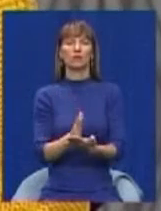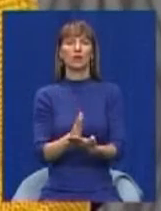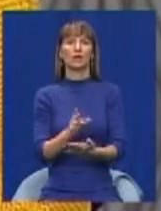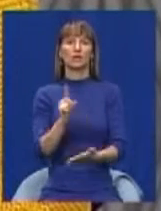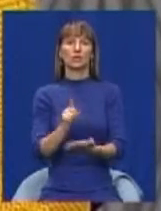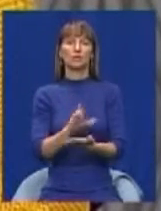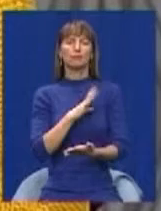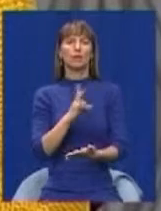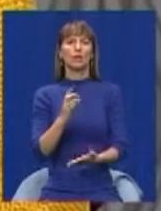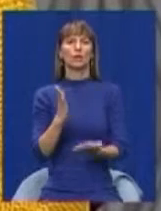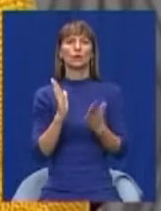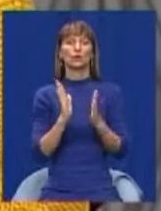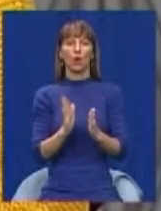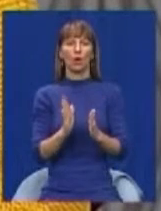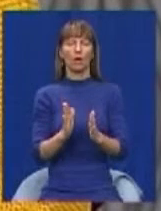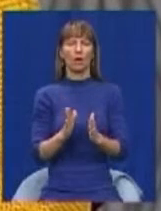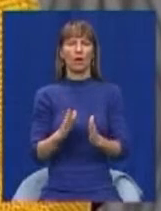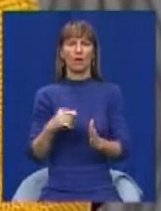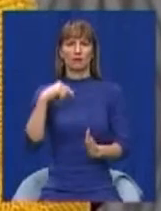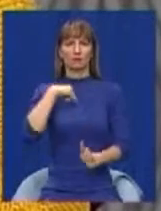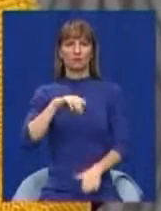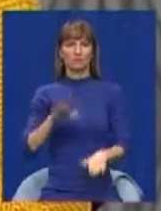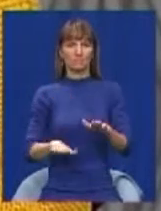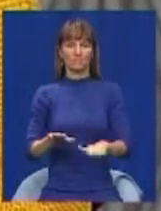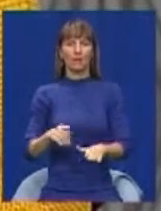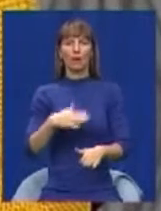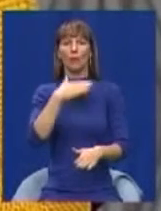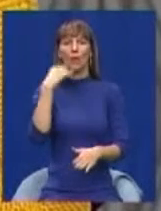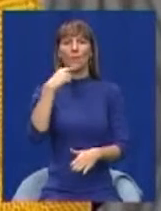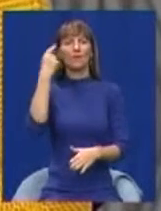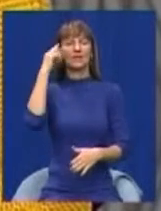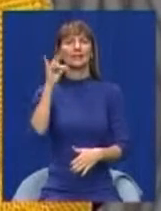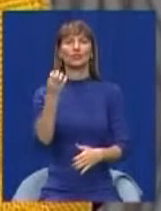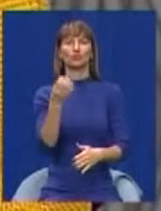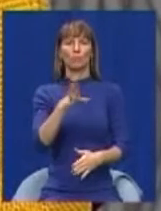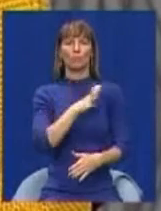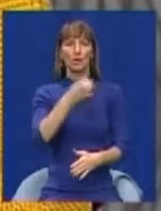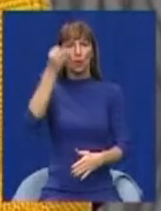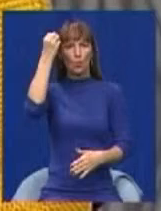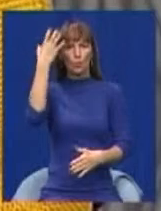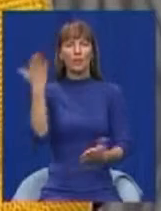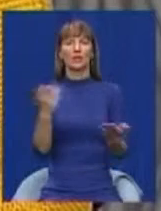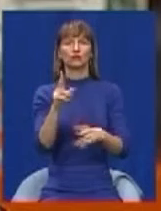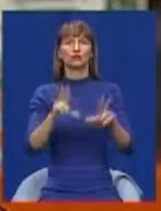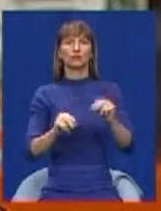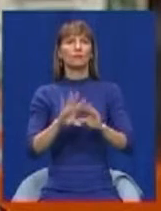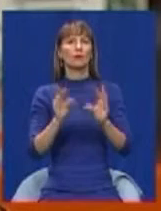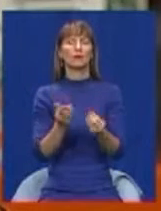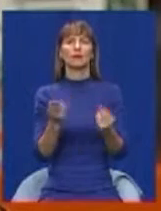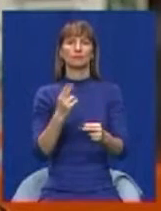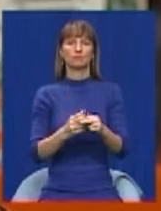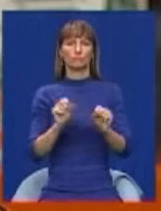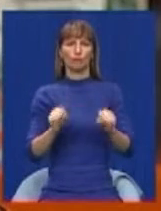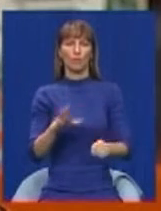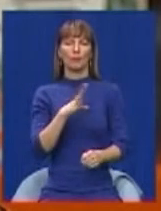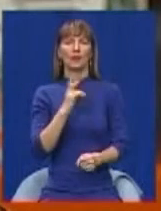тільки там стресостійка, комунікабельна, знати багато мов, а ще дуже-дуже розумною. А як ти вважаєш, взагалі, які перешкоди